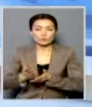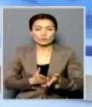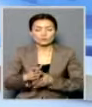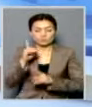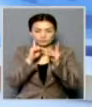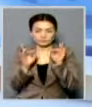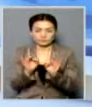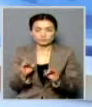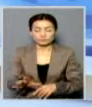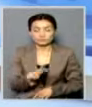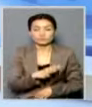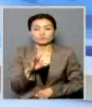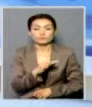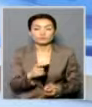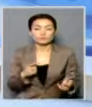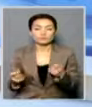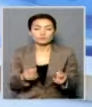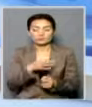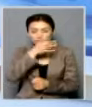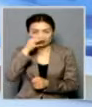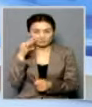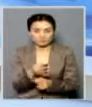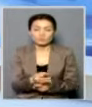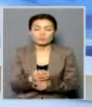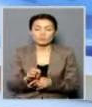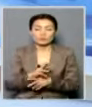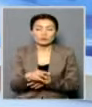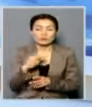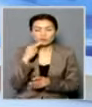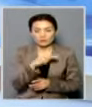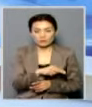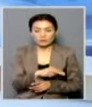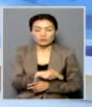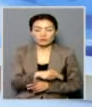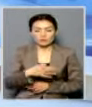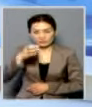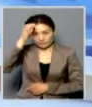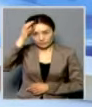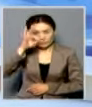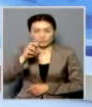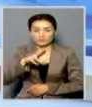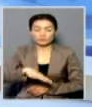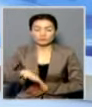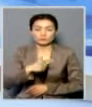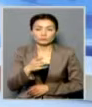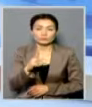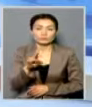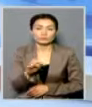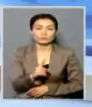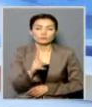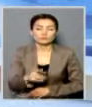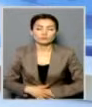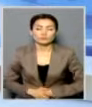коммуникации рассказал руководитель департамента по обеспечению качества сфере образования трос к области гульназ элемен